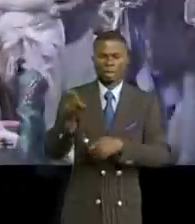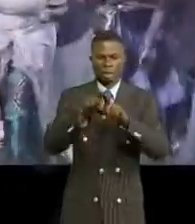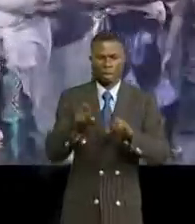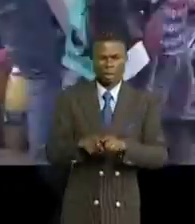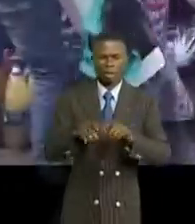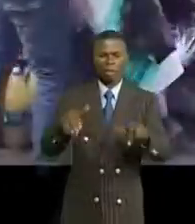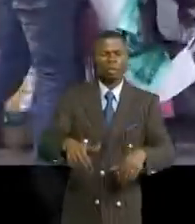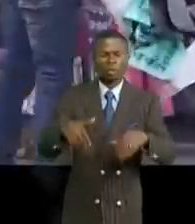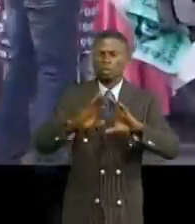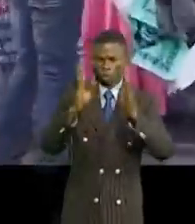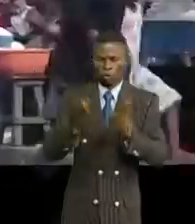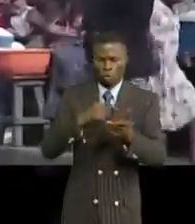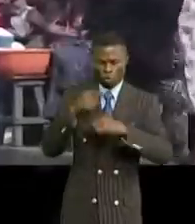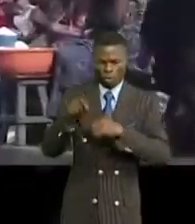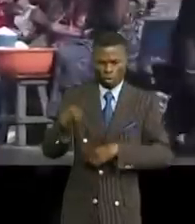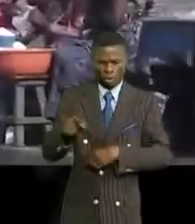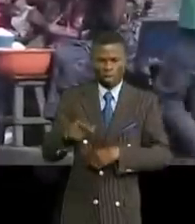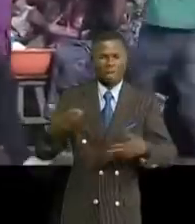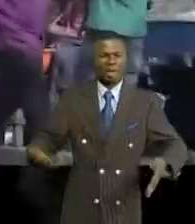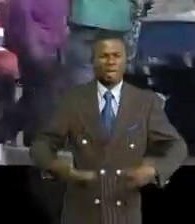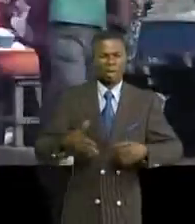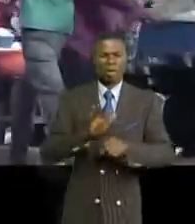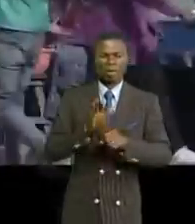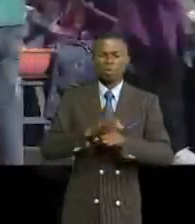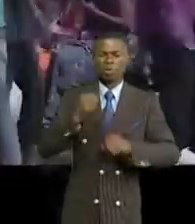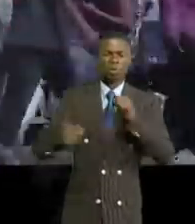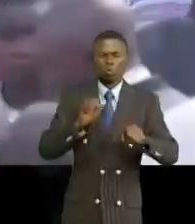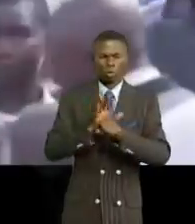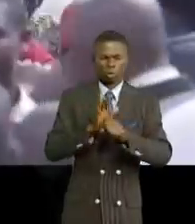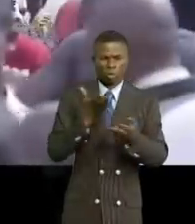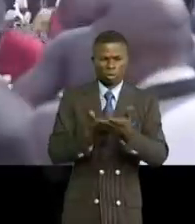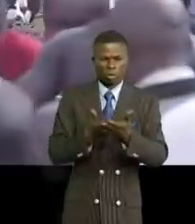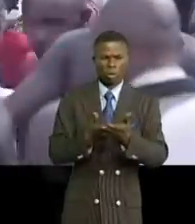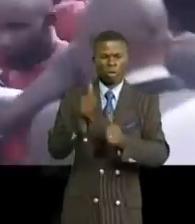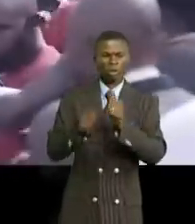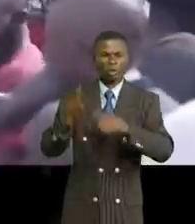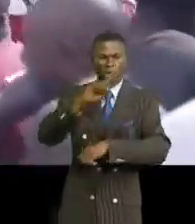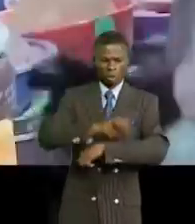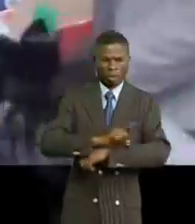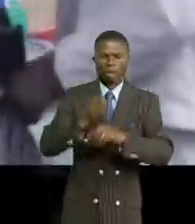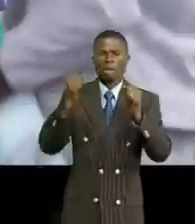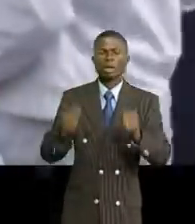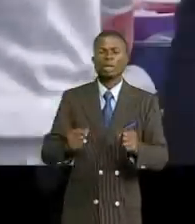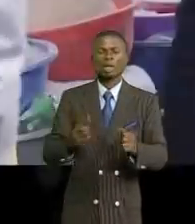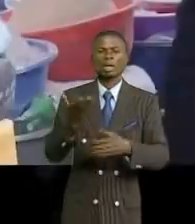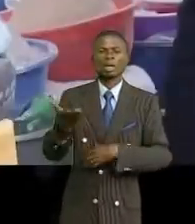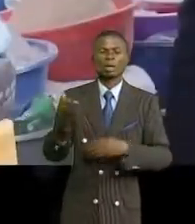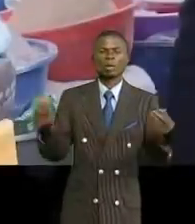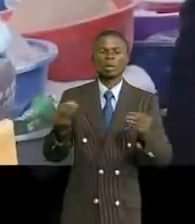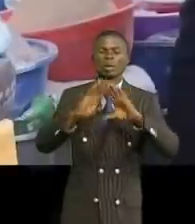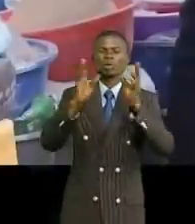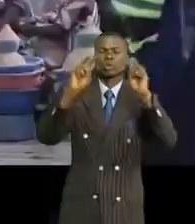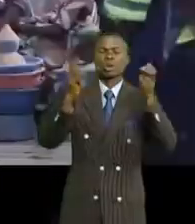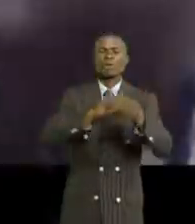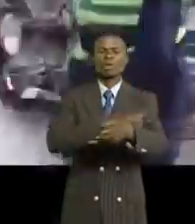criée tout y est l'ambiance est au rendez vous quotidiens cyber et s'arrête aujourd'hui c'est toute la ville de